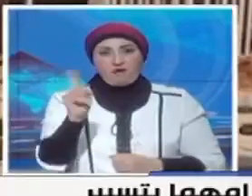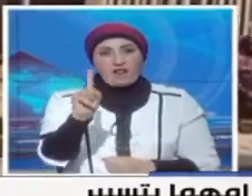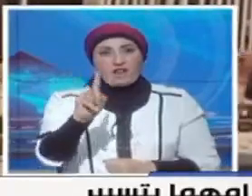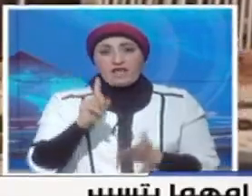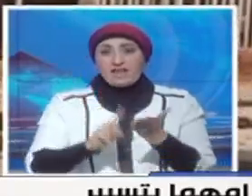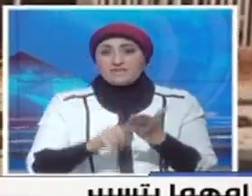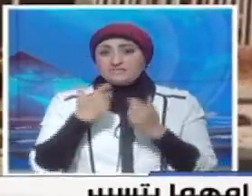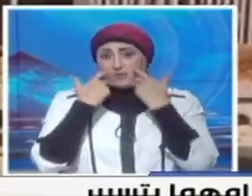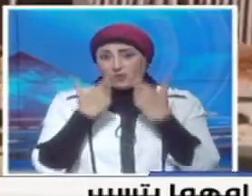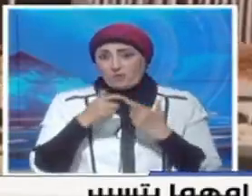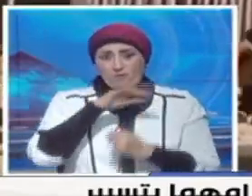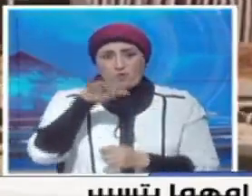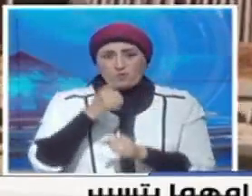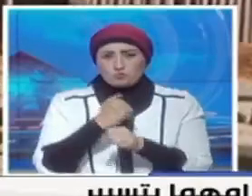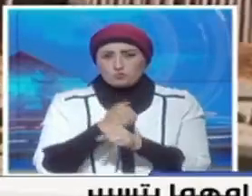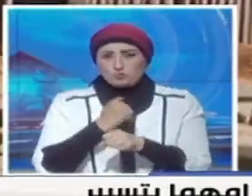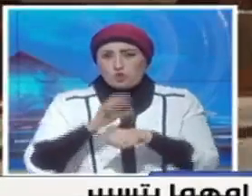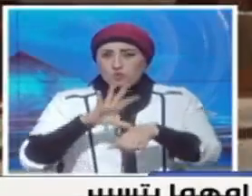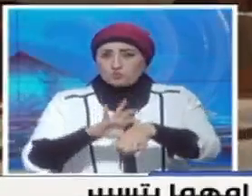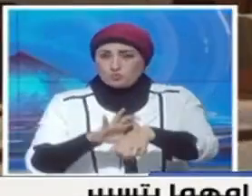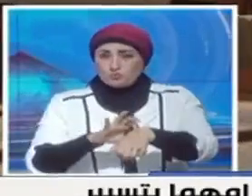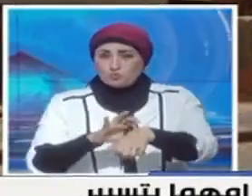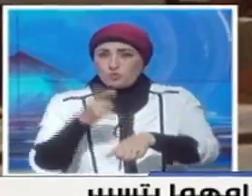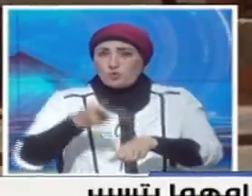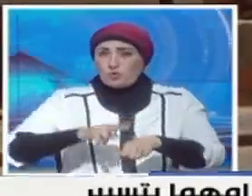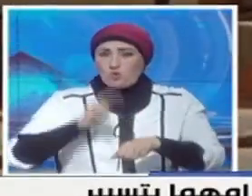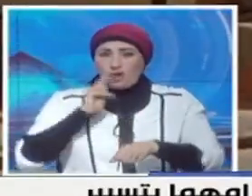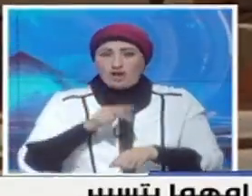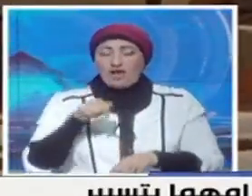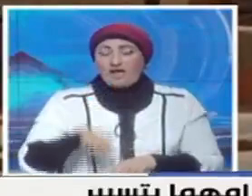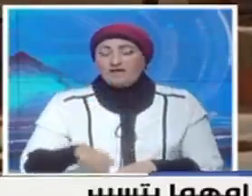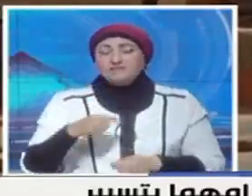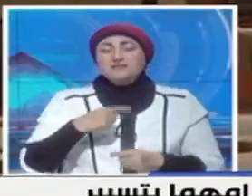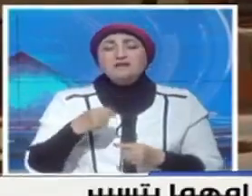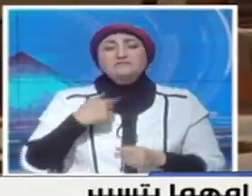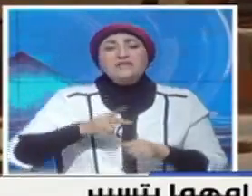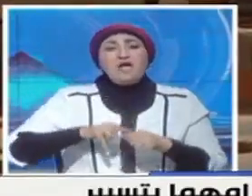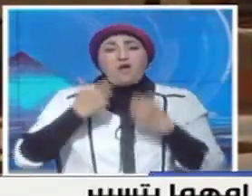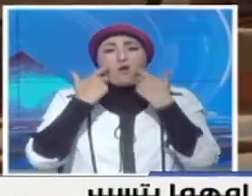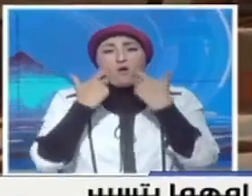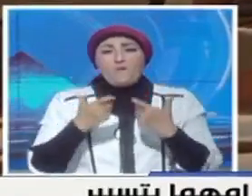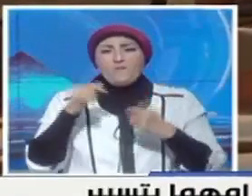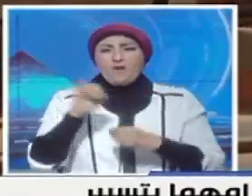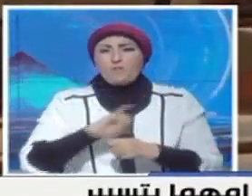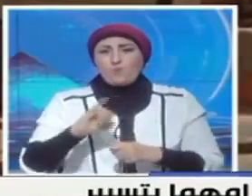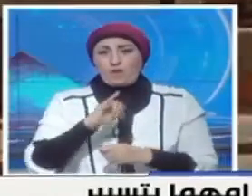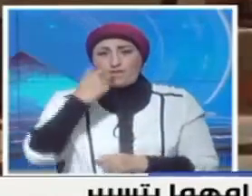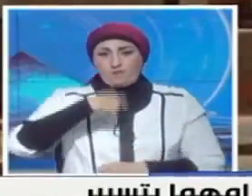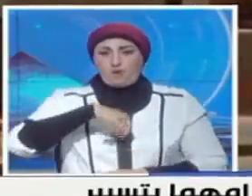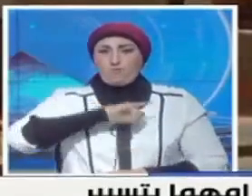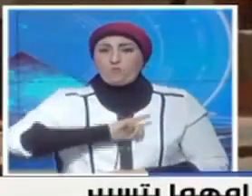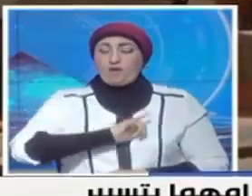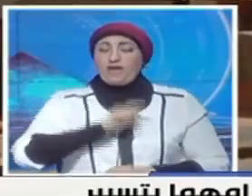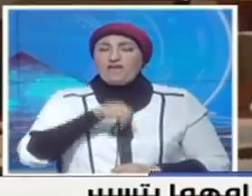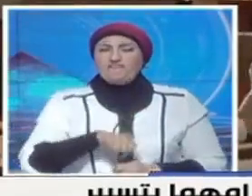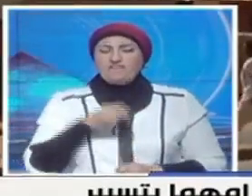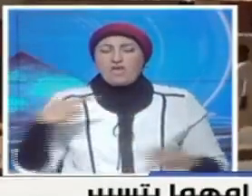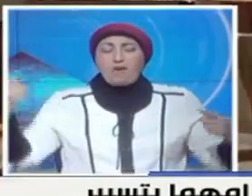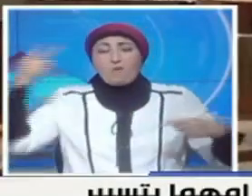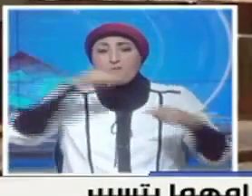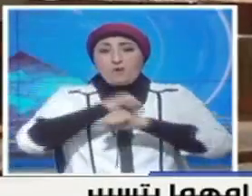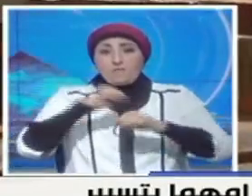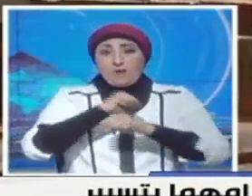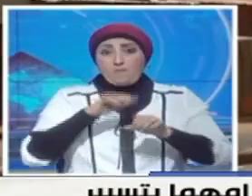والالتزام بحماية العاملين في المجال الطبي والمرافق العامة وسماح لجميع المدنيين بمغادرة مناطق